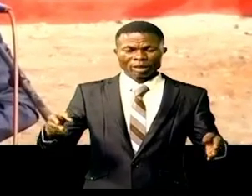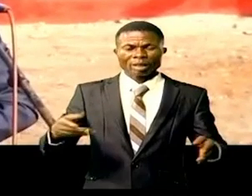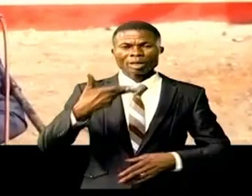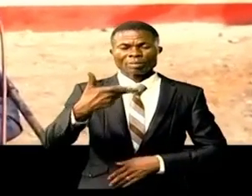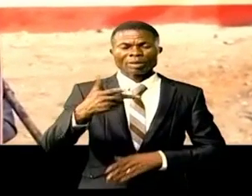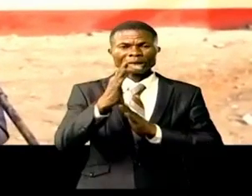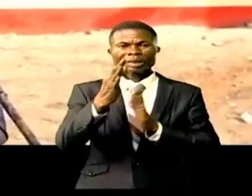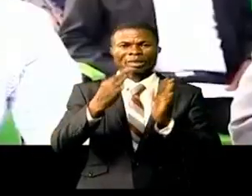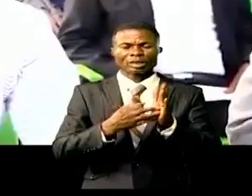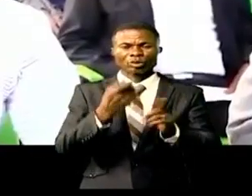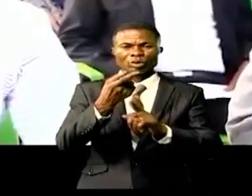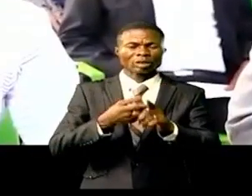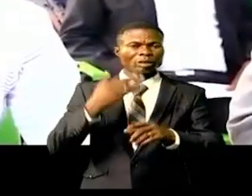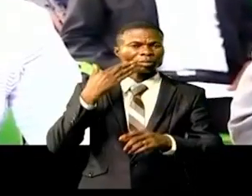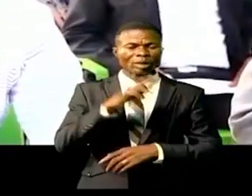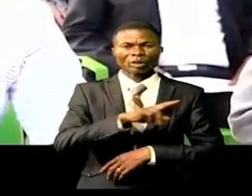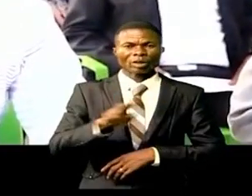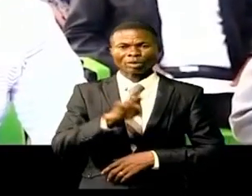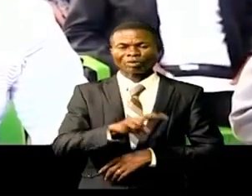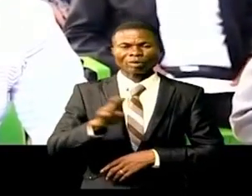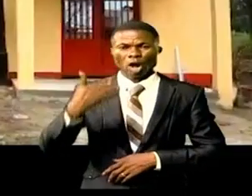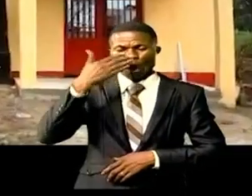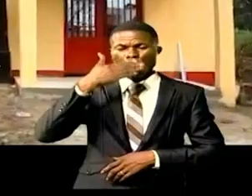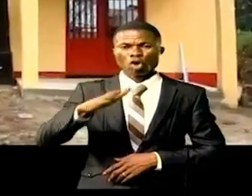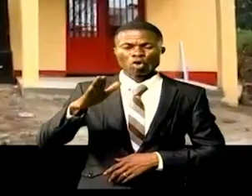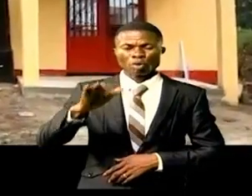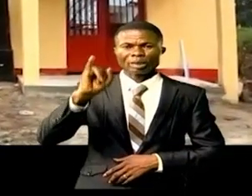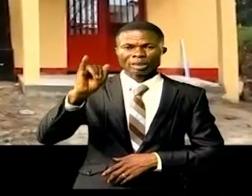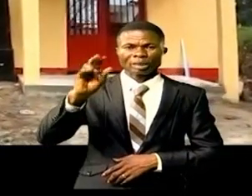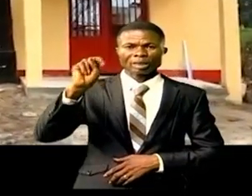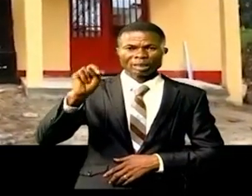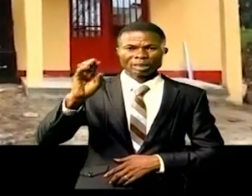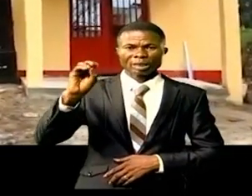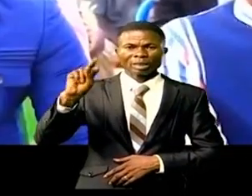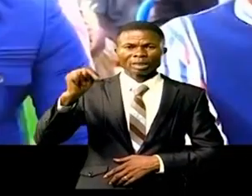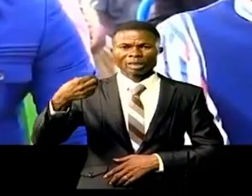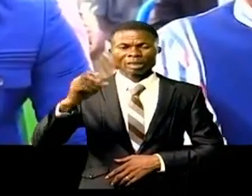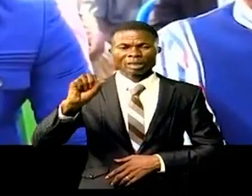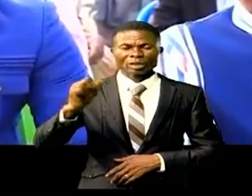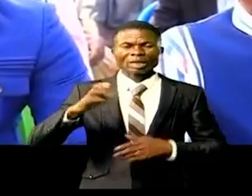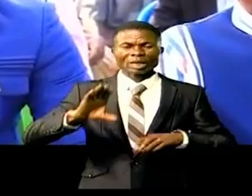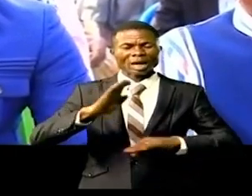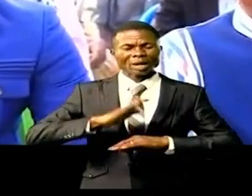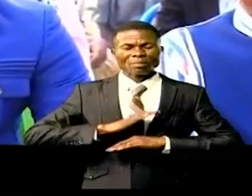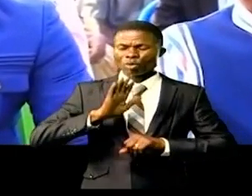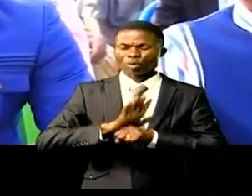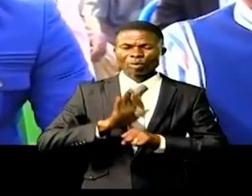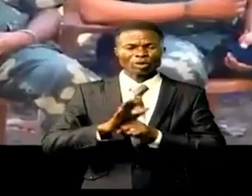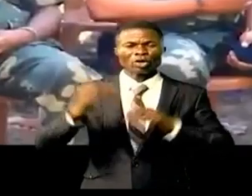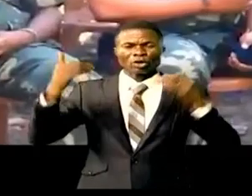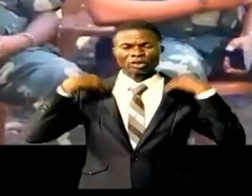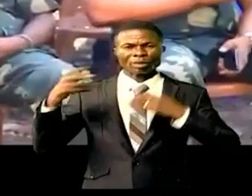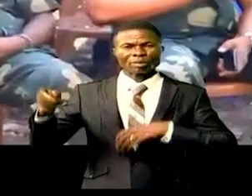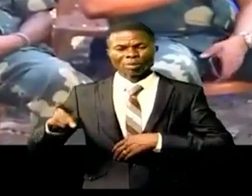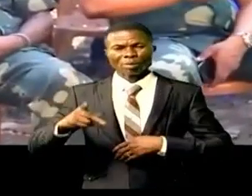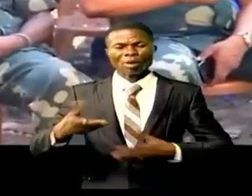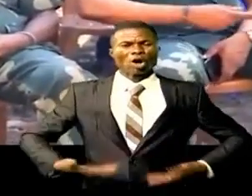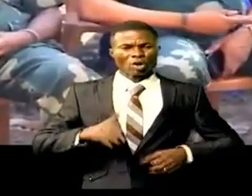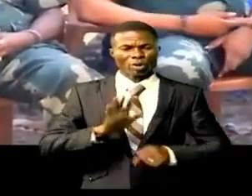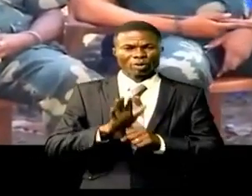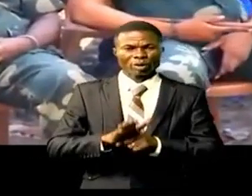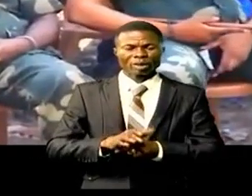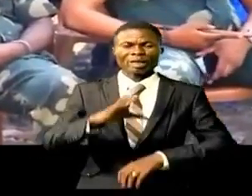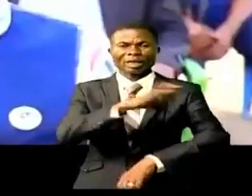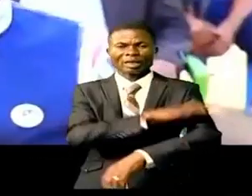18 mai 2022 à l'hôpital général de référence d'Inongo, à la grande satisfaction de plusieurs autorités provinciales et locales, tant civiles